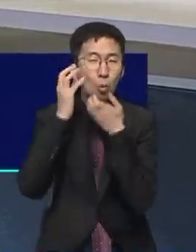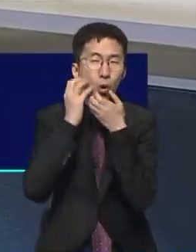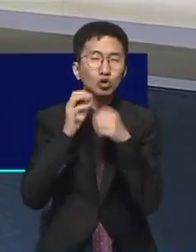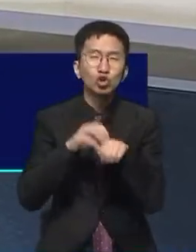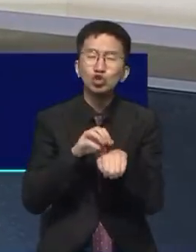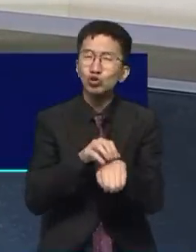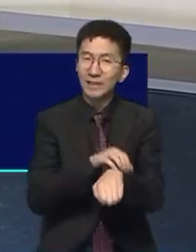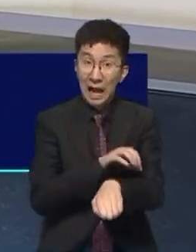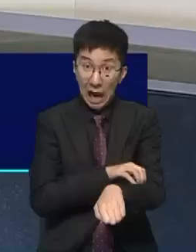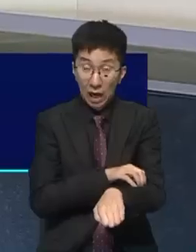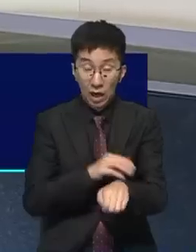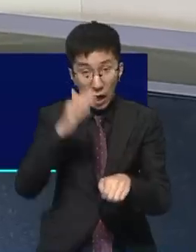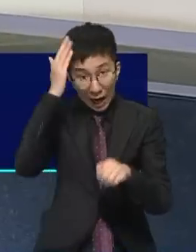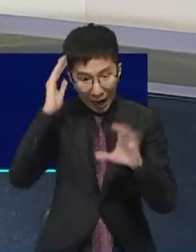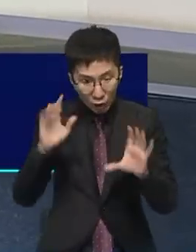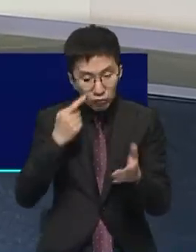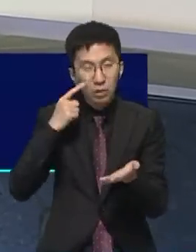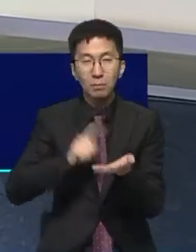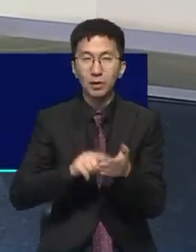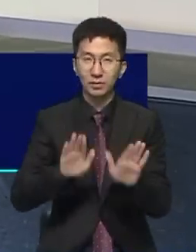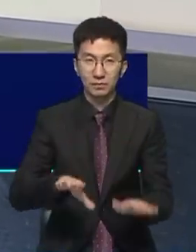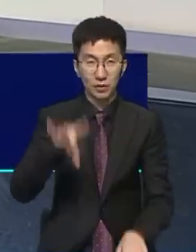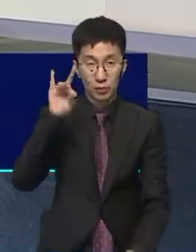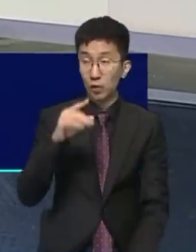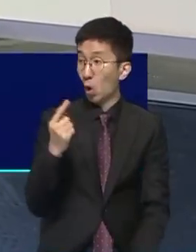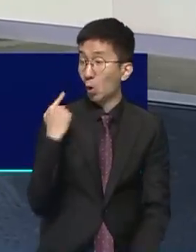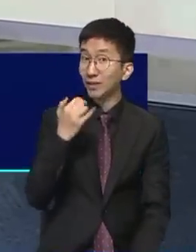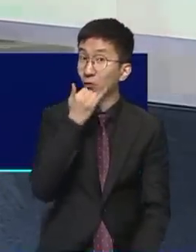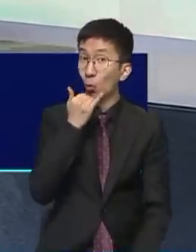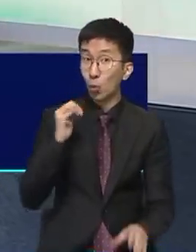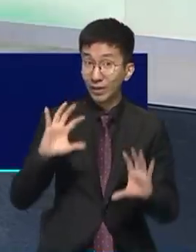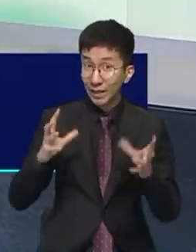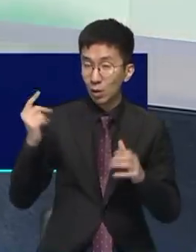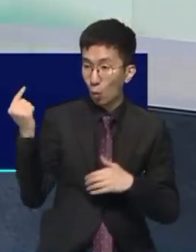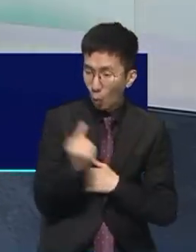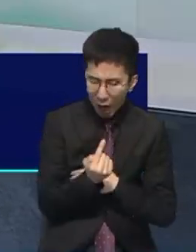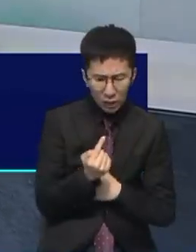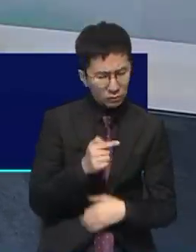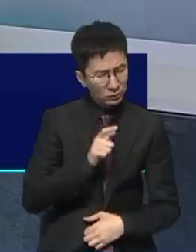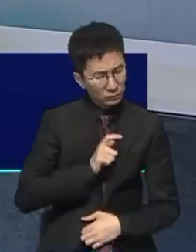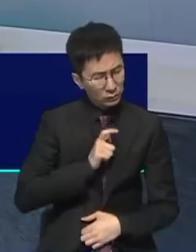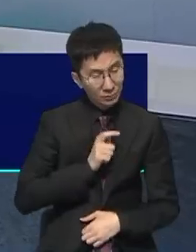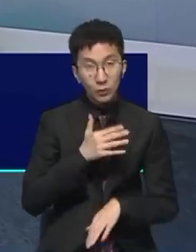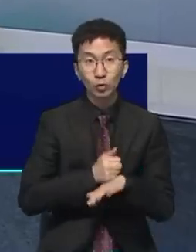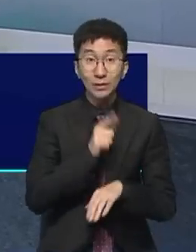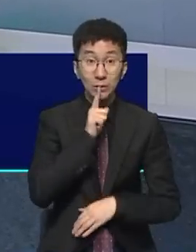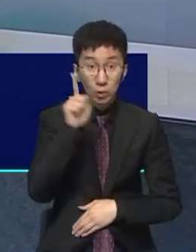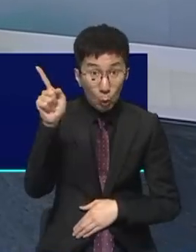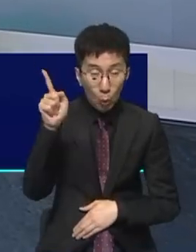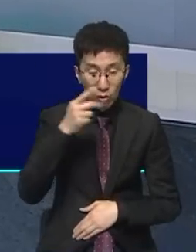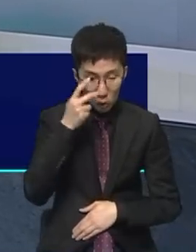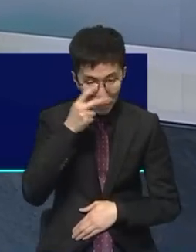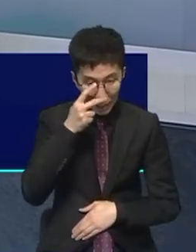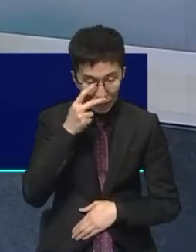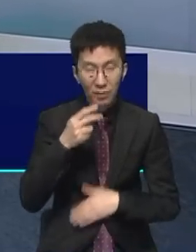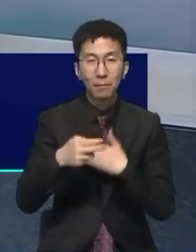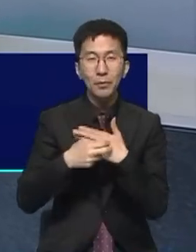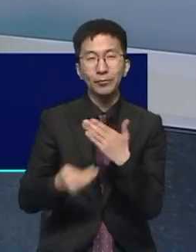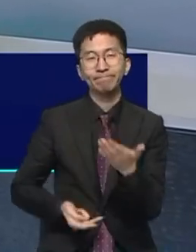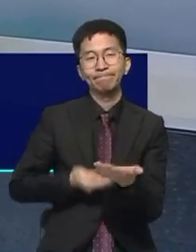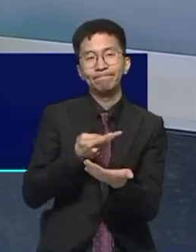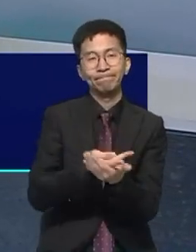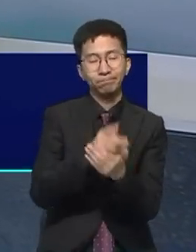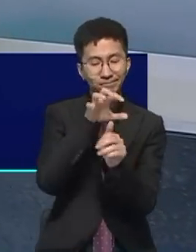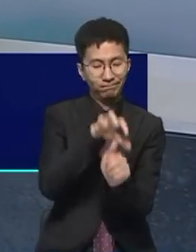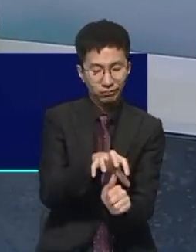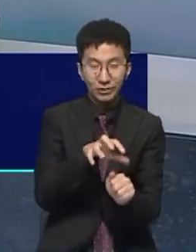확진 자는 어제 독일에서 들어온 뒤 스스로 의심 증상이 있다고 신고를 했고 검사를 받은 이후 현재 병원에서 격리